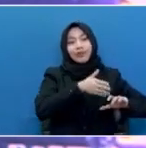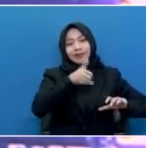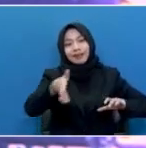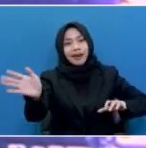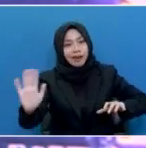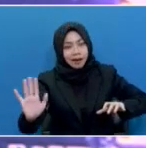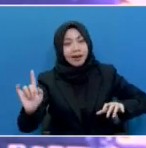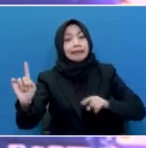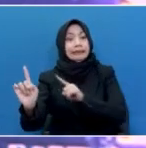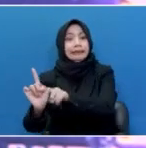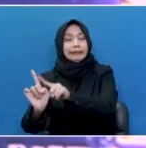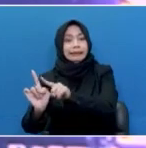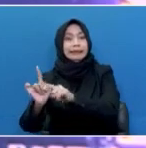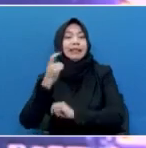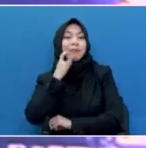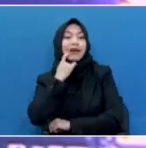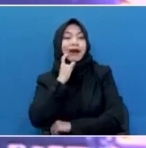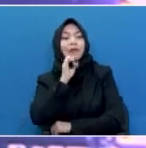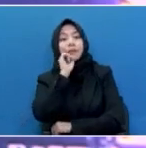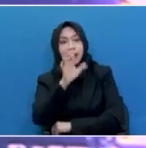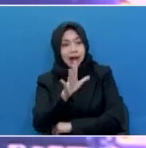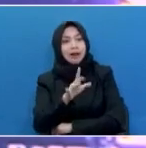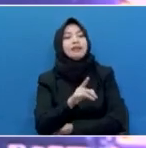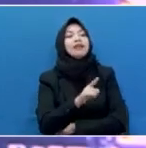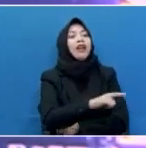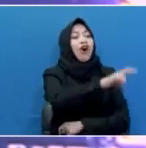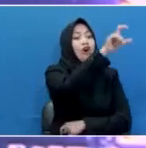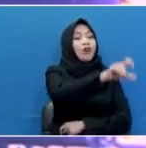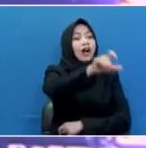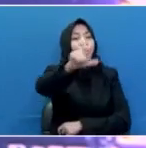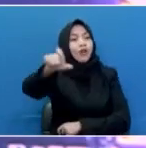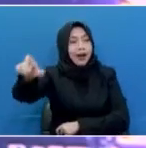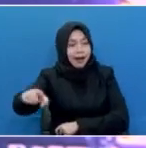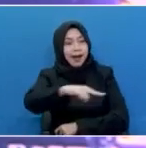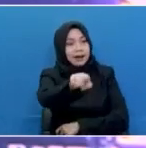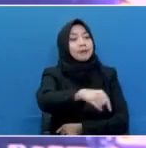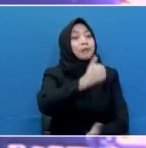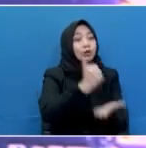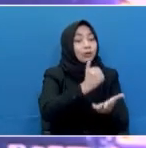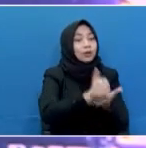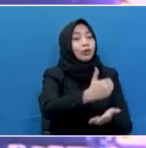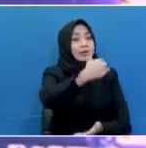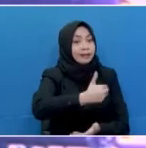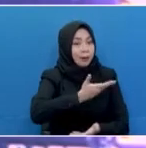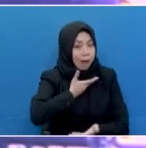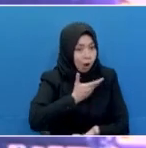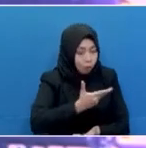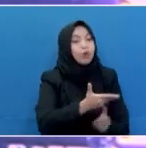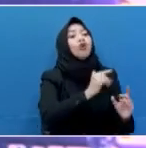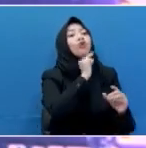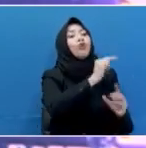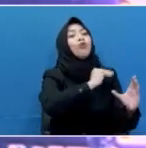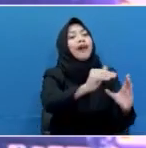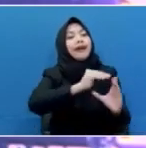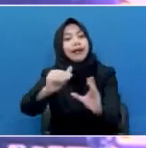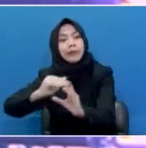sokarnooputri ini bilang Hanya mengundang pihak-pihak yang memang mau hadir Apakah ketidakhadiran ini semakin